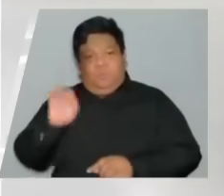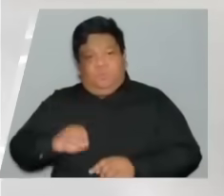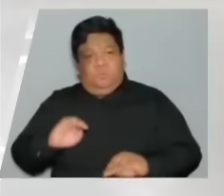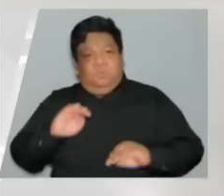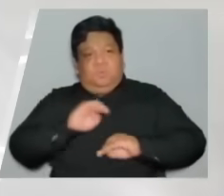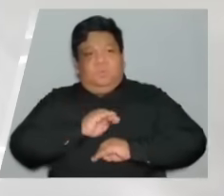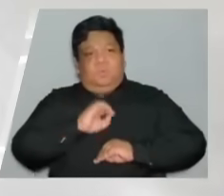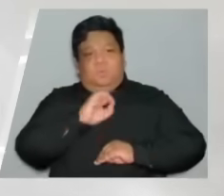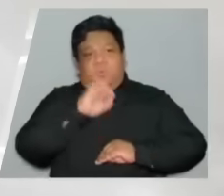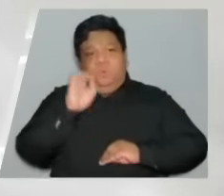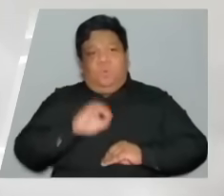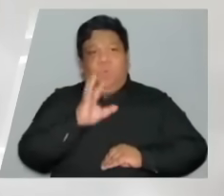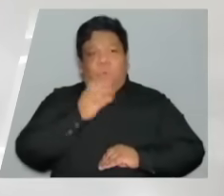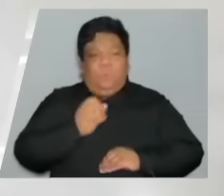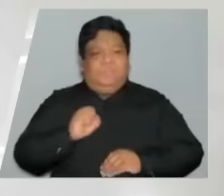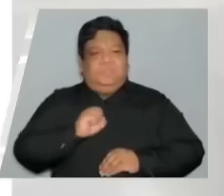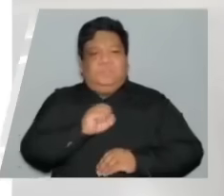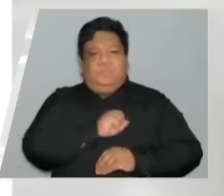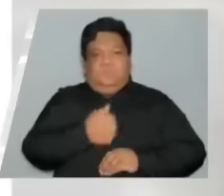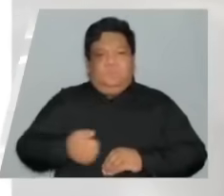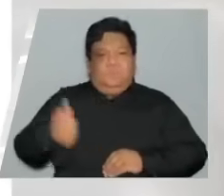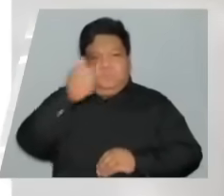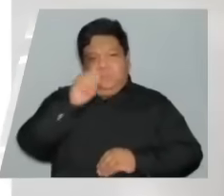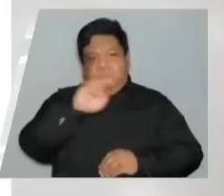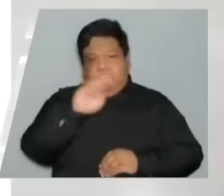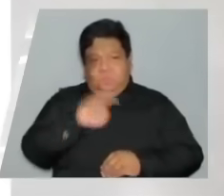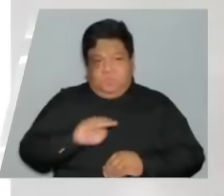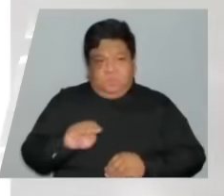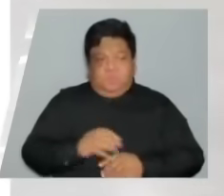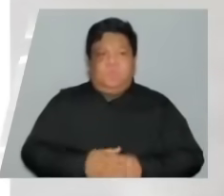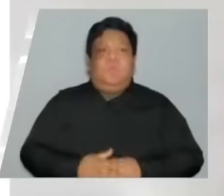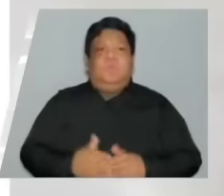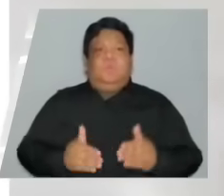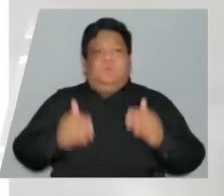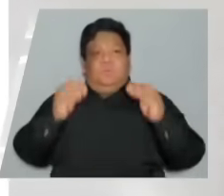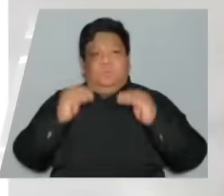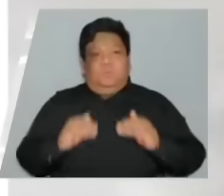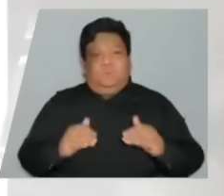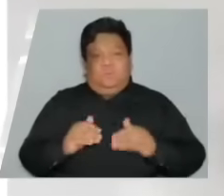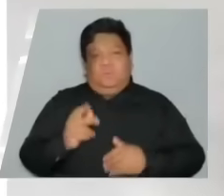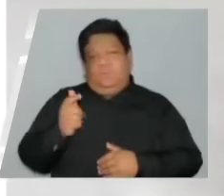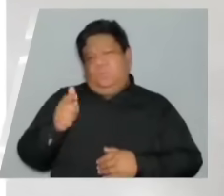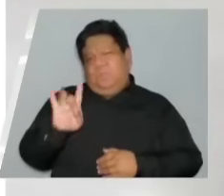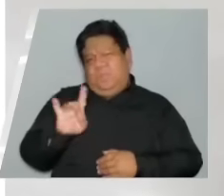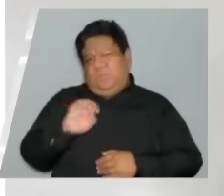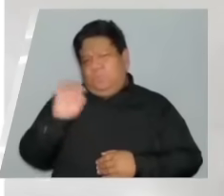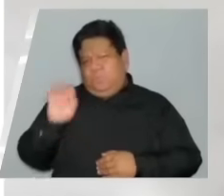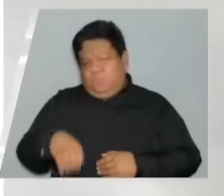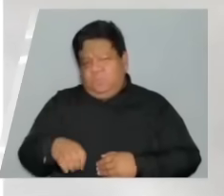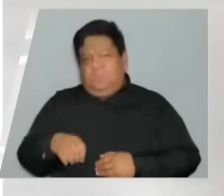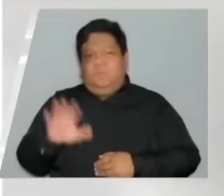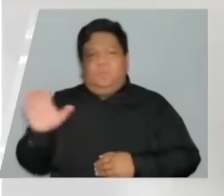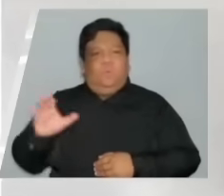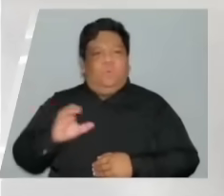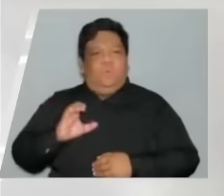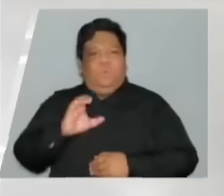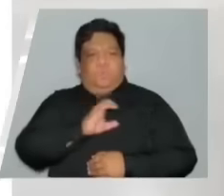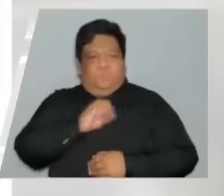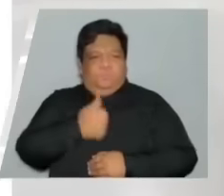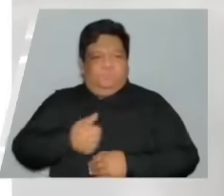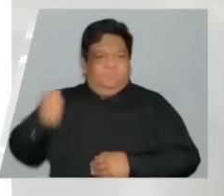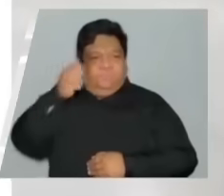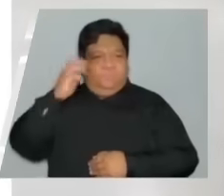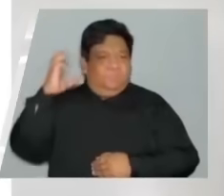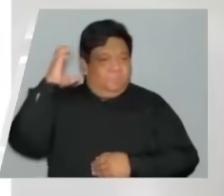President Juan Miguel Zubiri. Bumaba sa positive 28% o moderate ang nakuha ni House Speaker Martin Romualdez. Good o